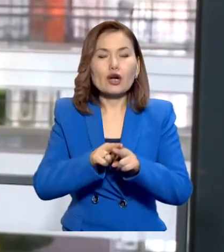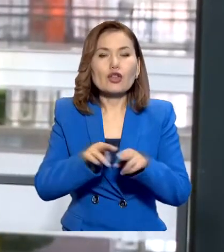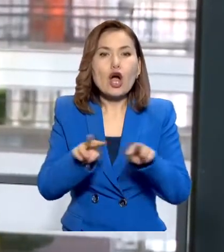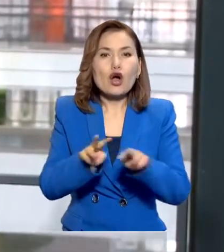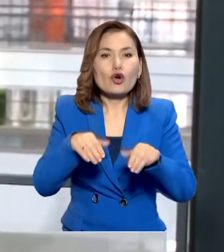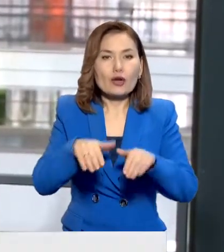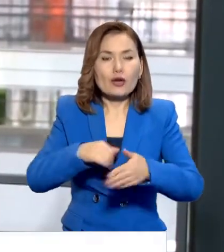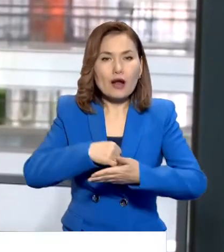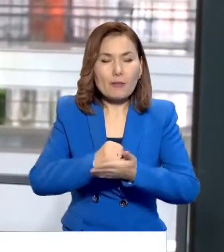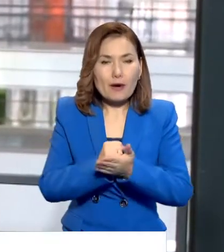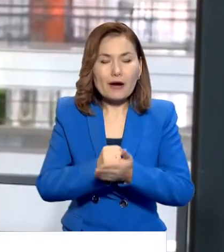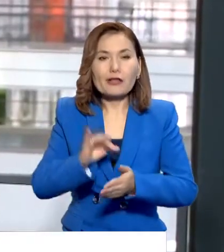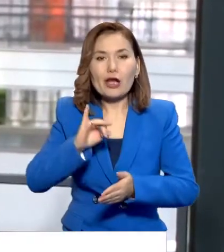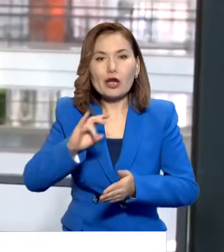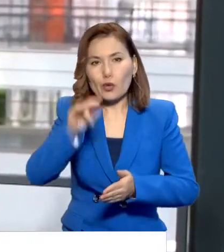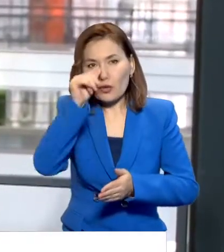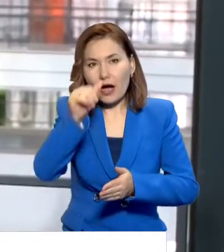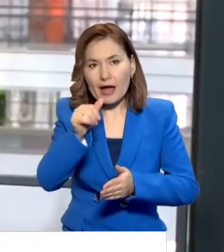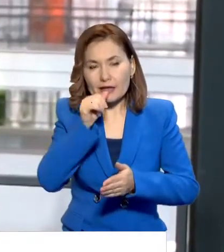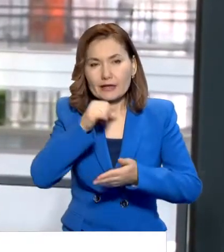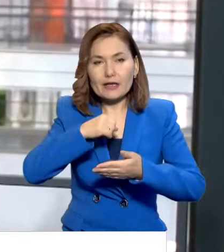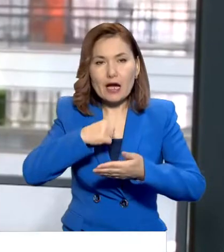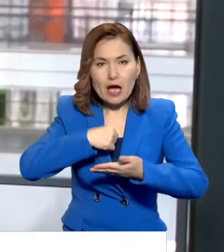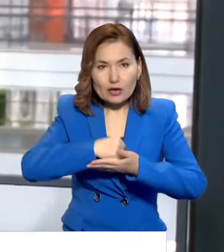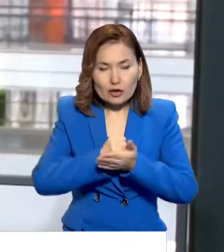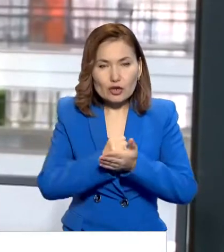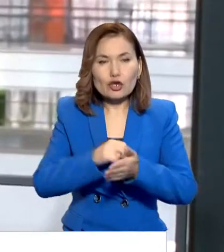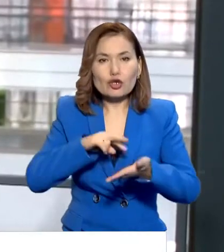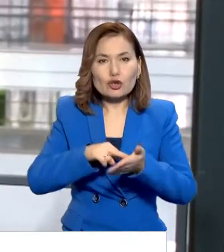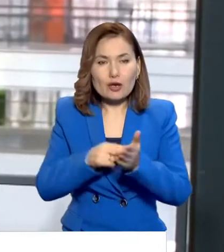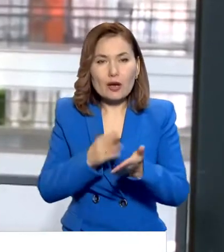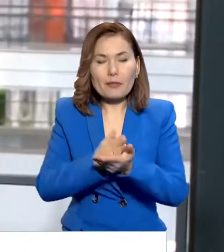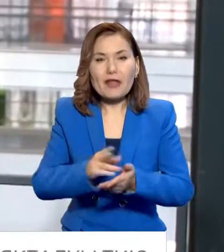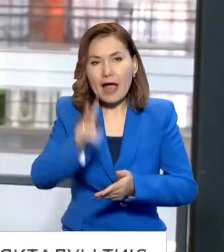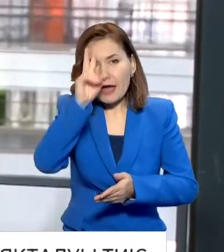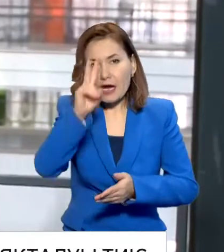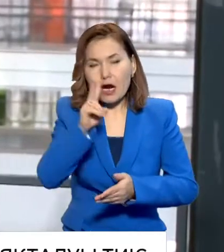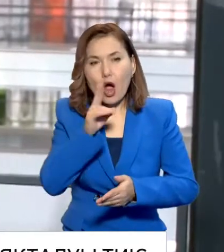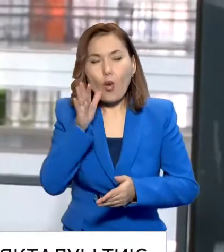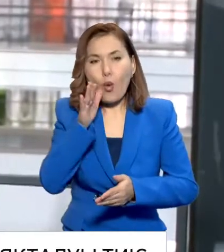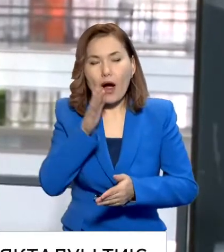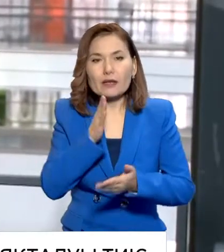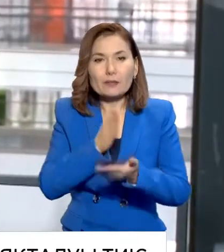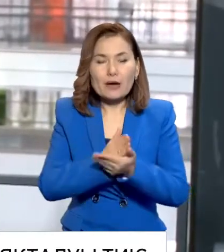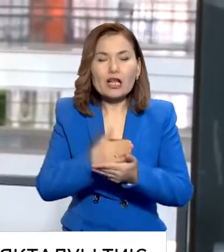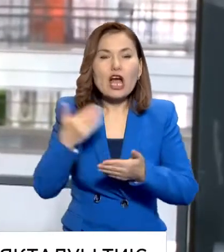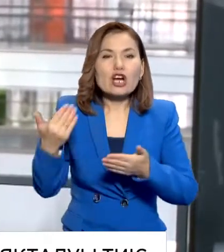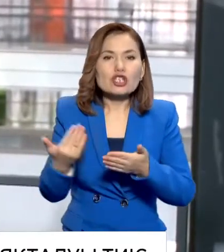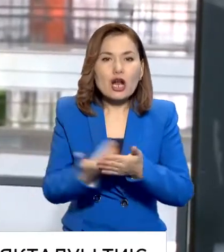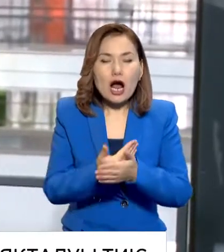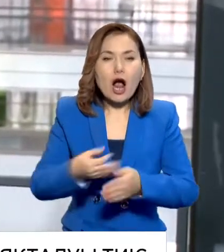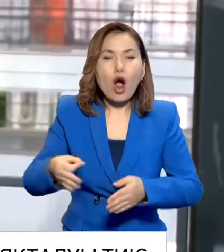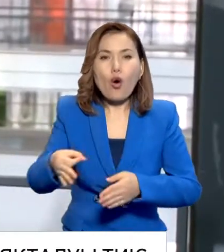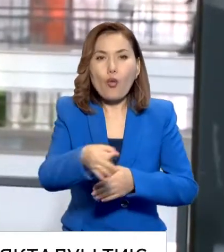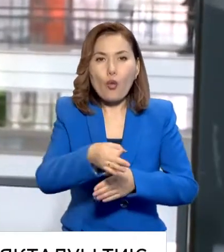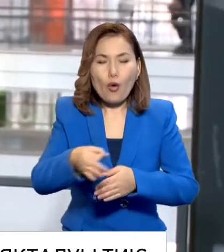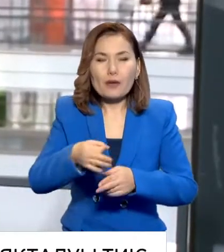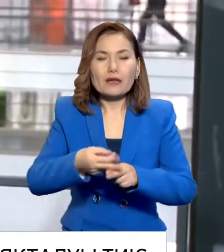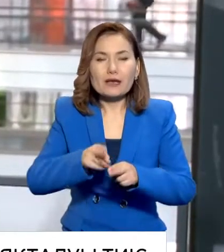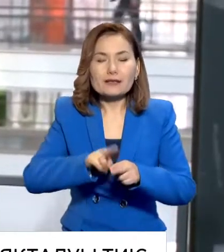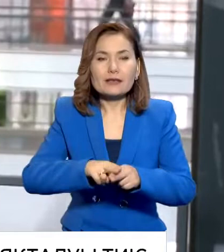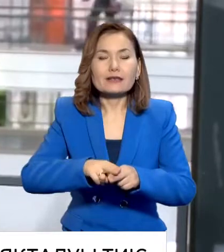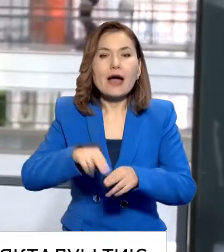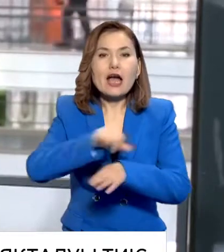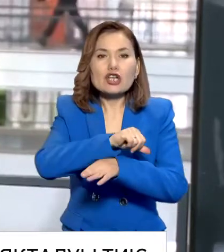оларды қабылдау маусым айына жоспарланып отыр. Демек, әлі 2 айдан астам уақыт бар, жаңа облыстардың шекаралары президент жарлығымен